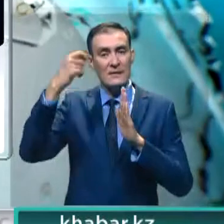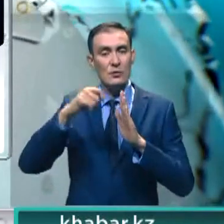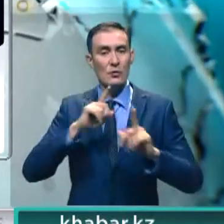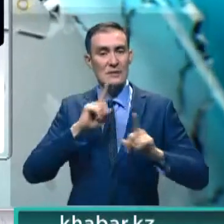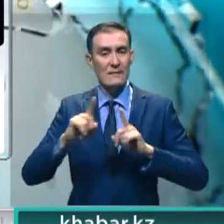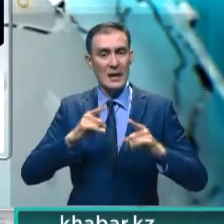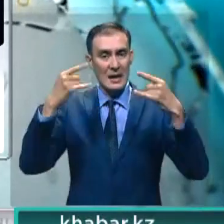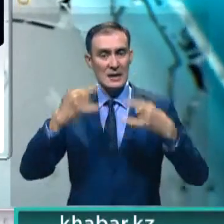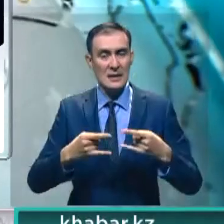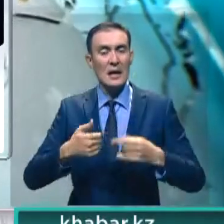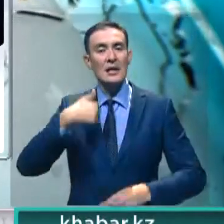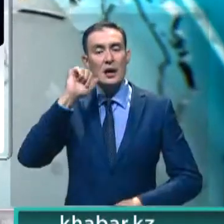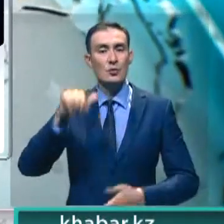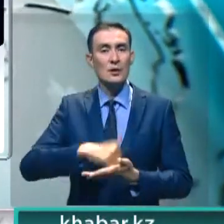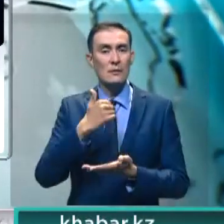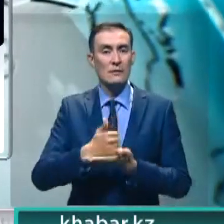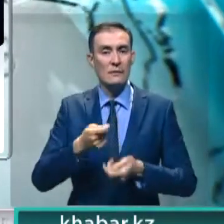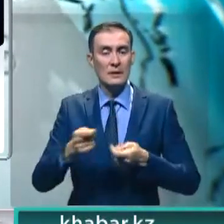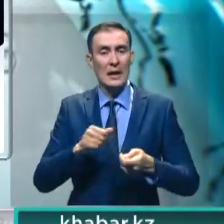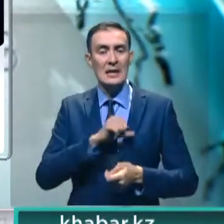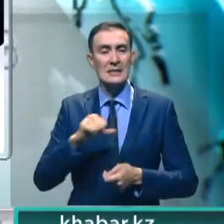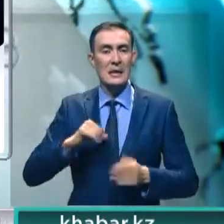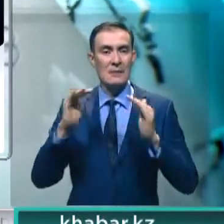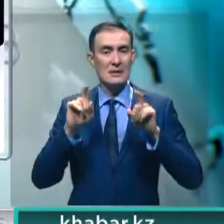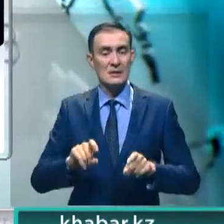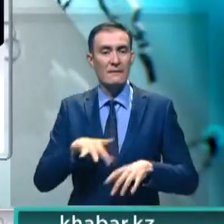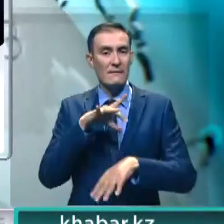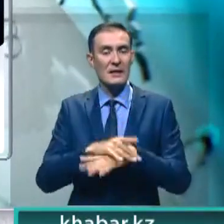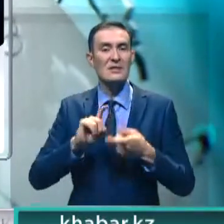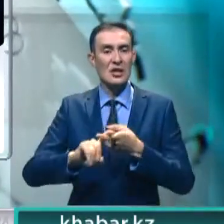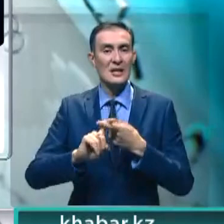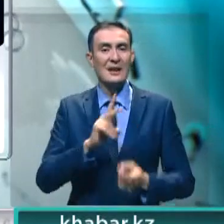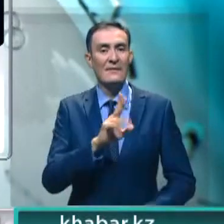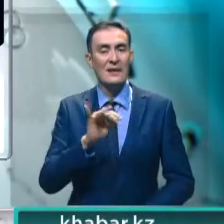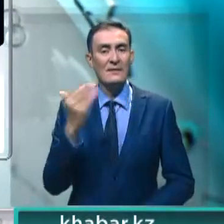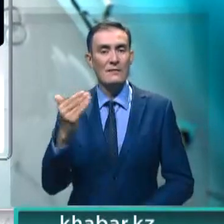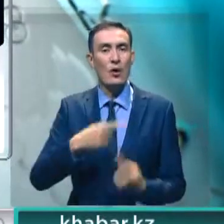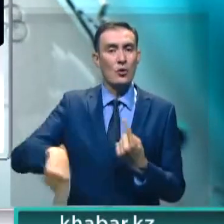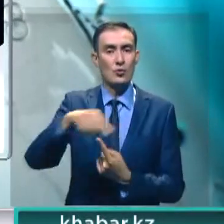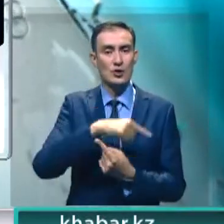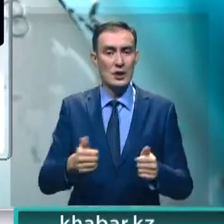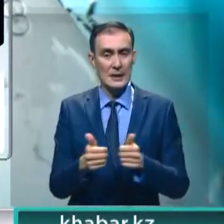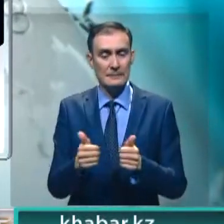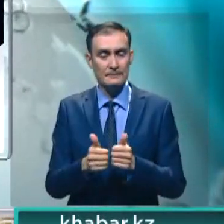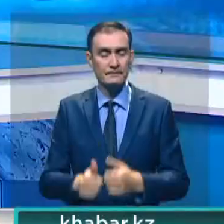видеоконференц-связи. Накануне российский лидер ушел на самоизоляцию из-за случая заражения коронавируса в его окружении.